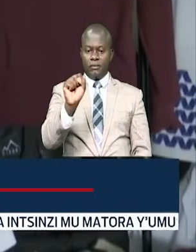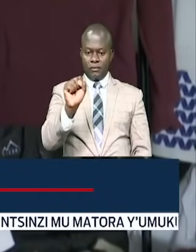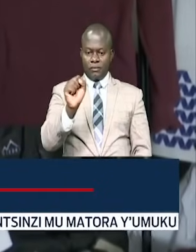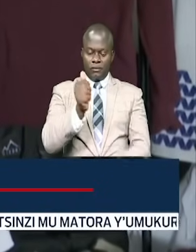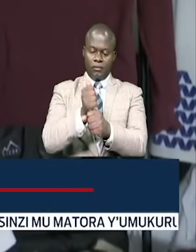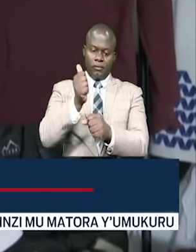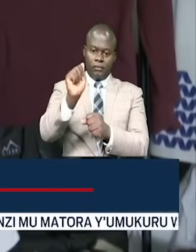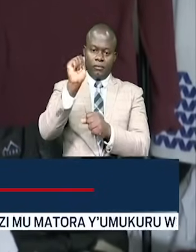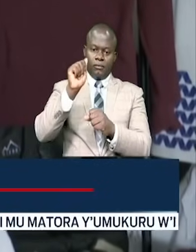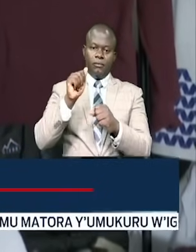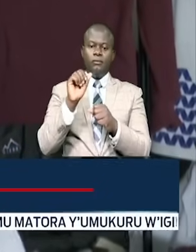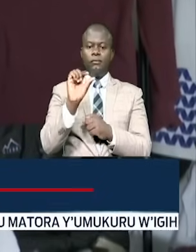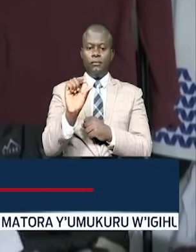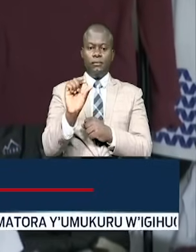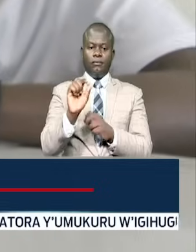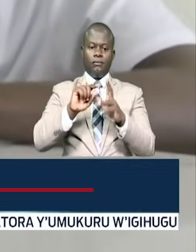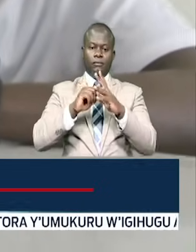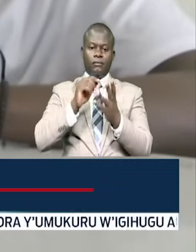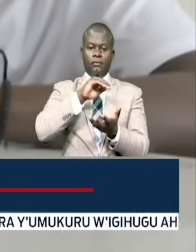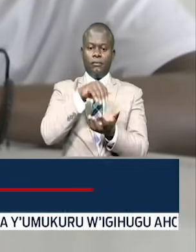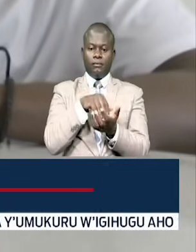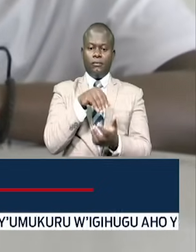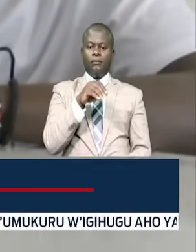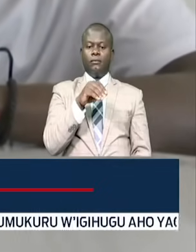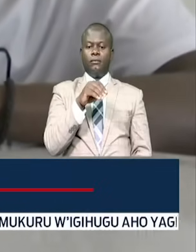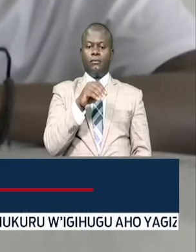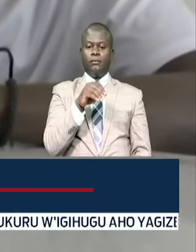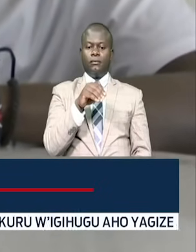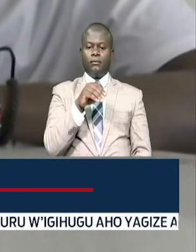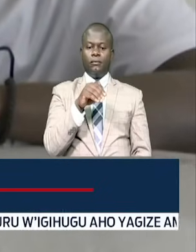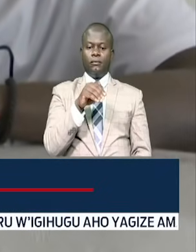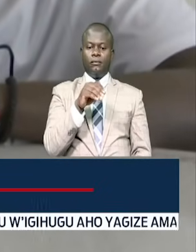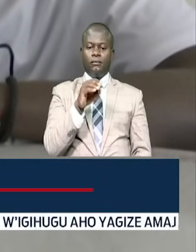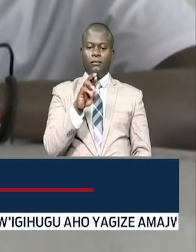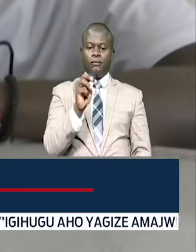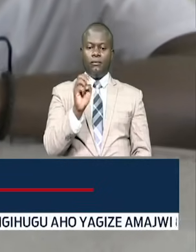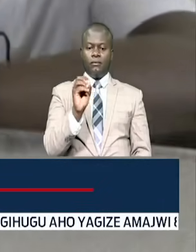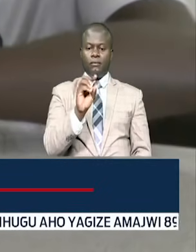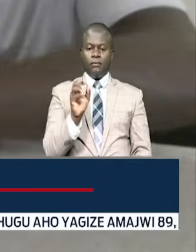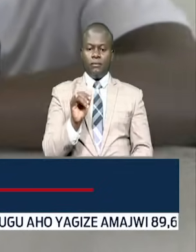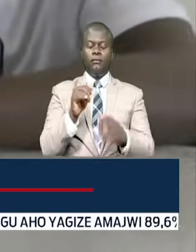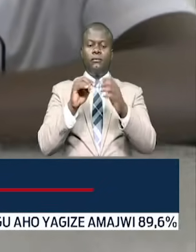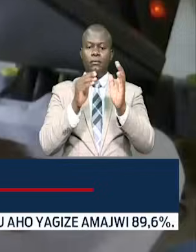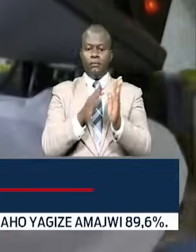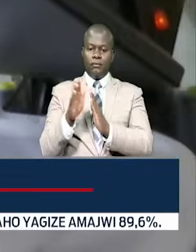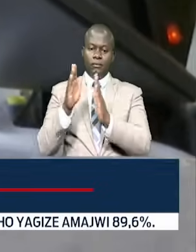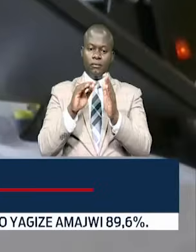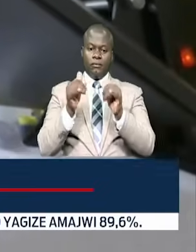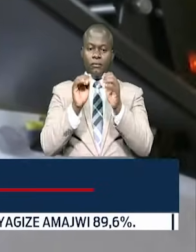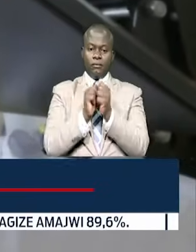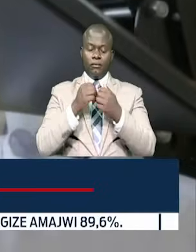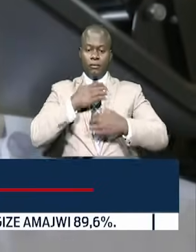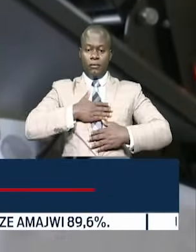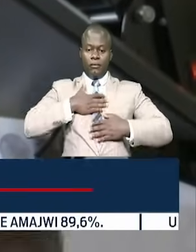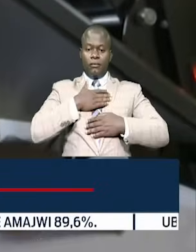rwiyemeza mirimo ukiri muto washinze ikigo rumeza gitunganya imyenda yiganje mikoreshwa mu mikino n'imyidagaduro.